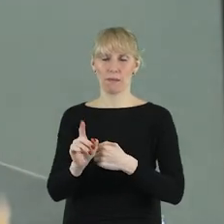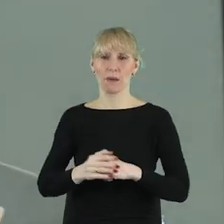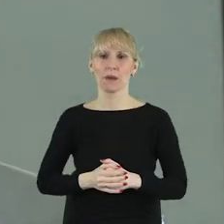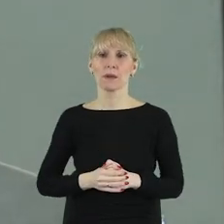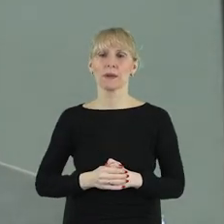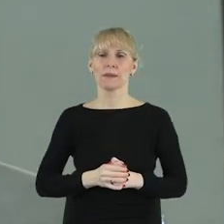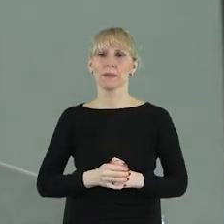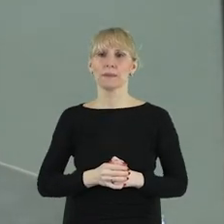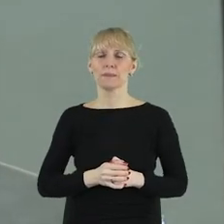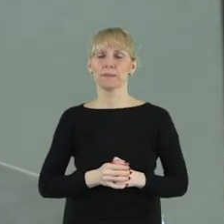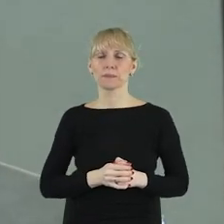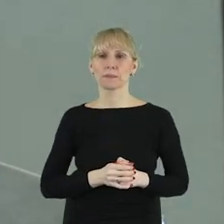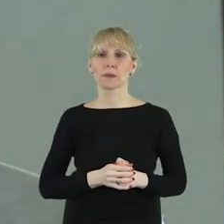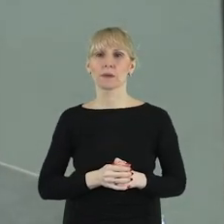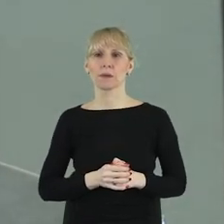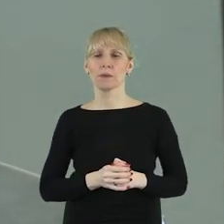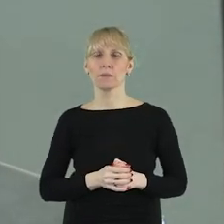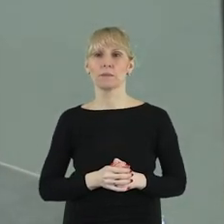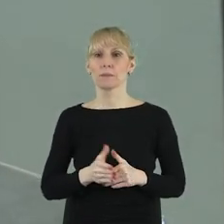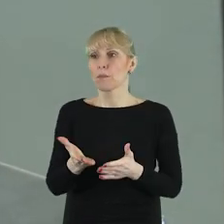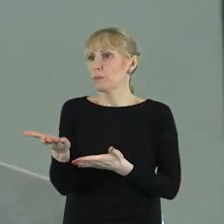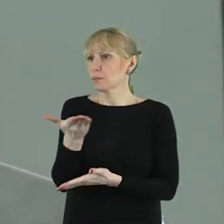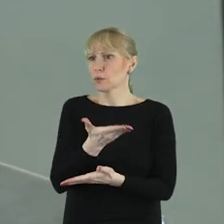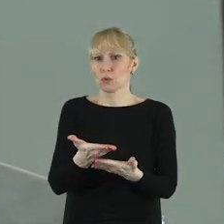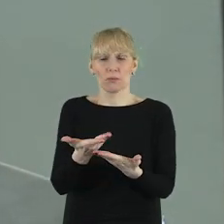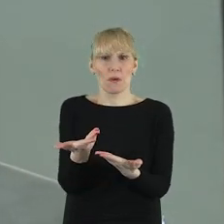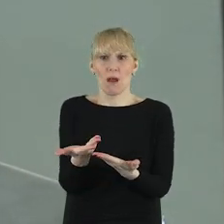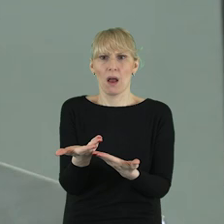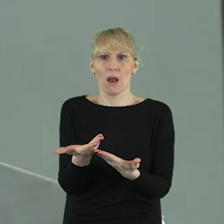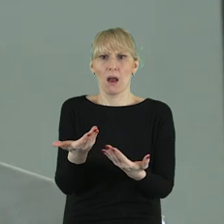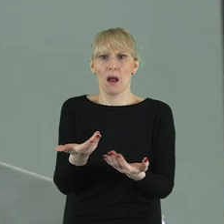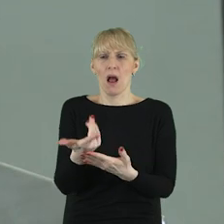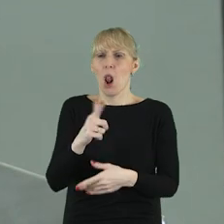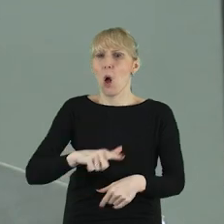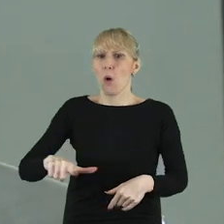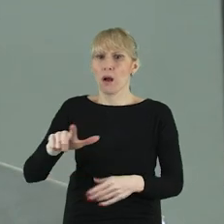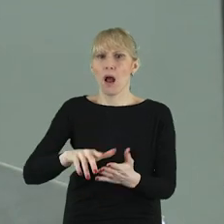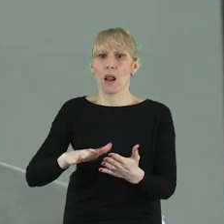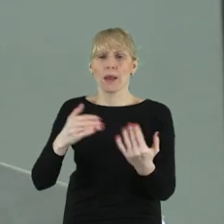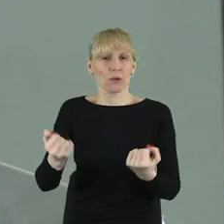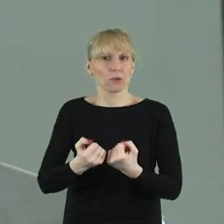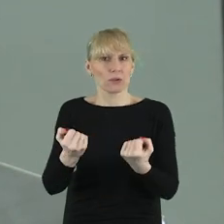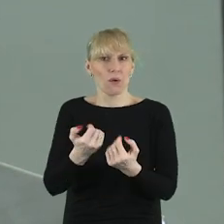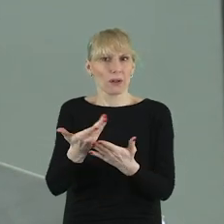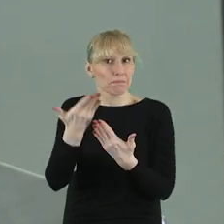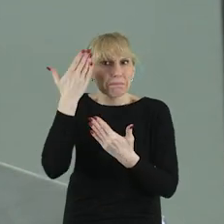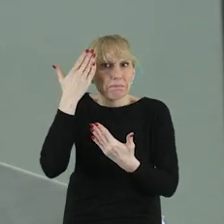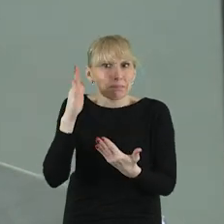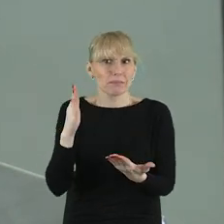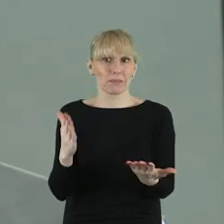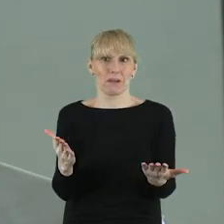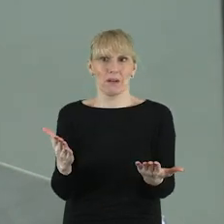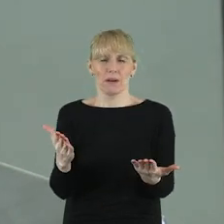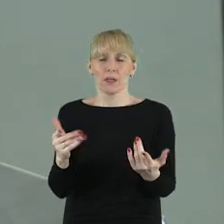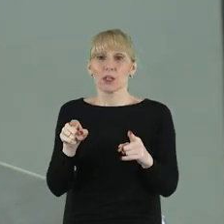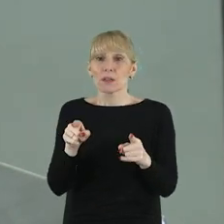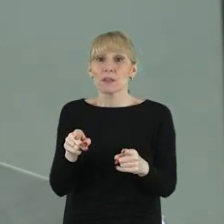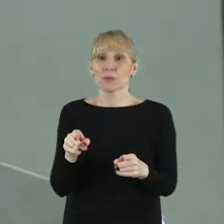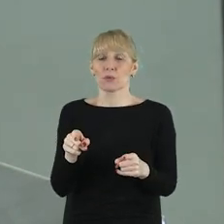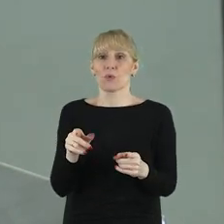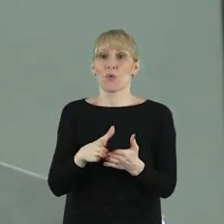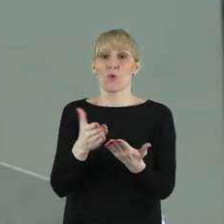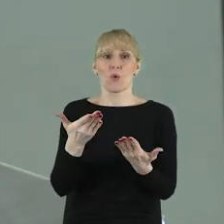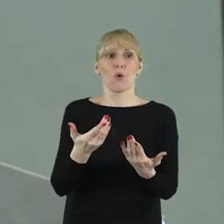którym wyjaśniają także tym radnym, którzy nie znają tematyki lokalnych grup działania, w czym jest